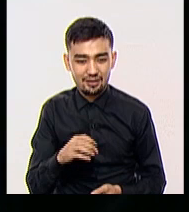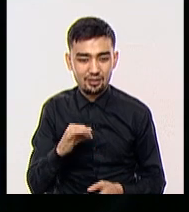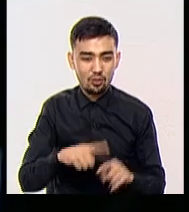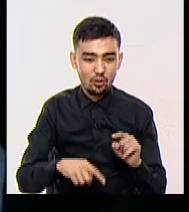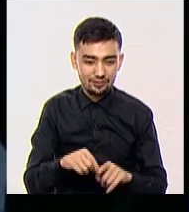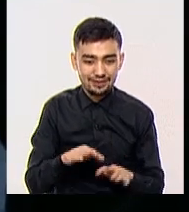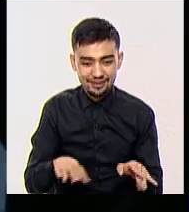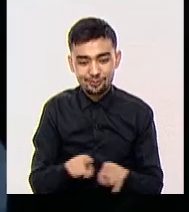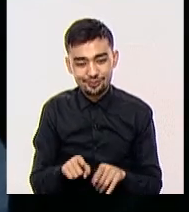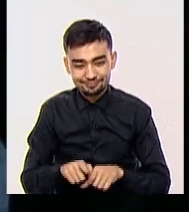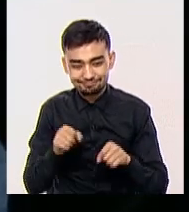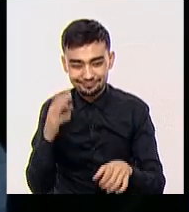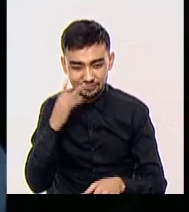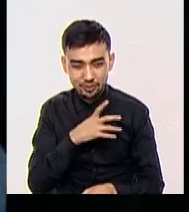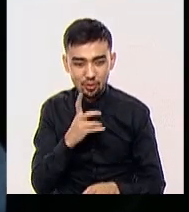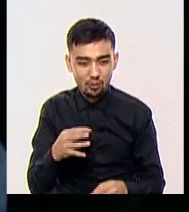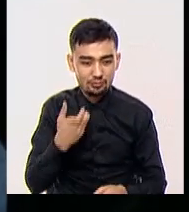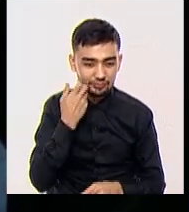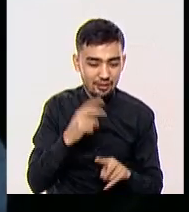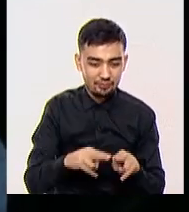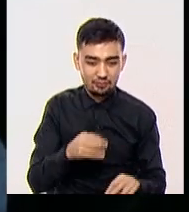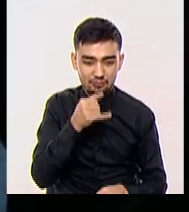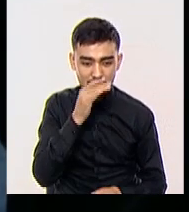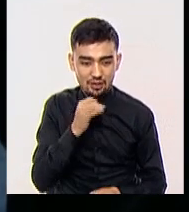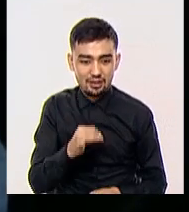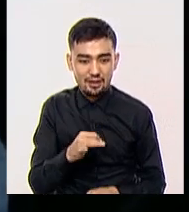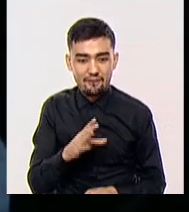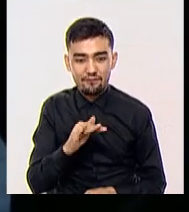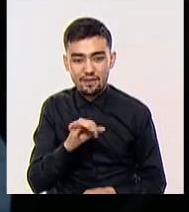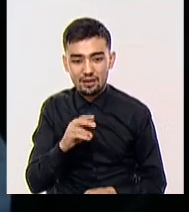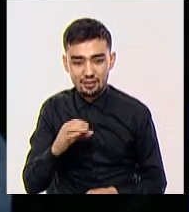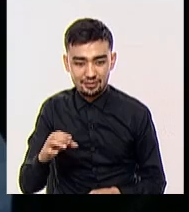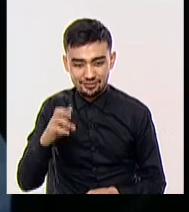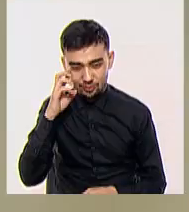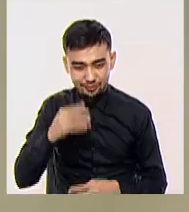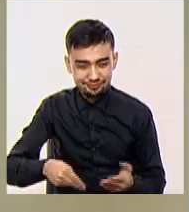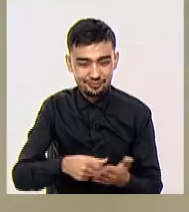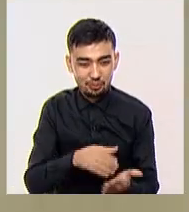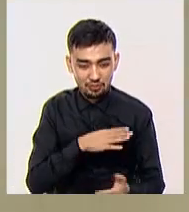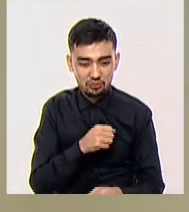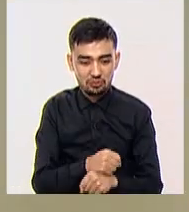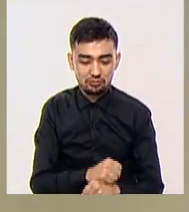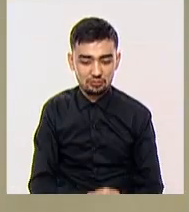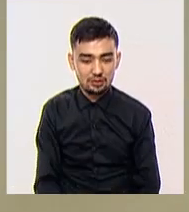родственников заодно хотели водить но такой возможности нет я слышала что финансирование прекратилось